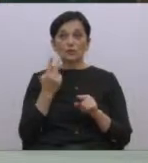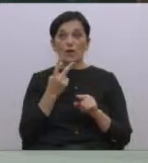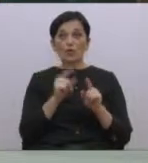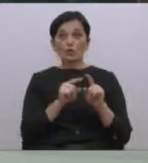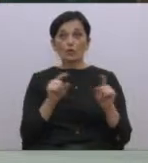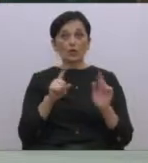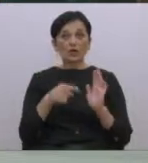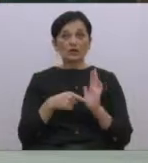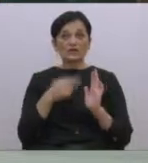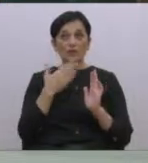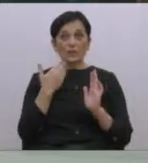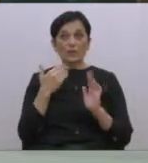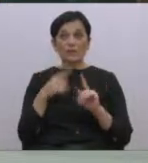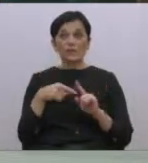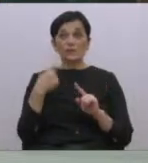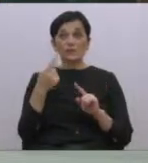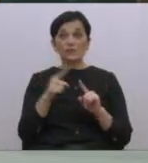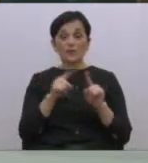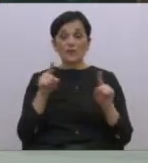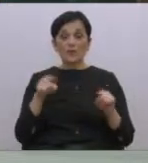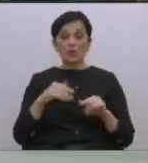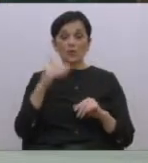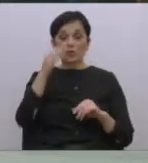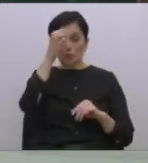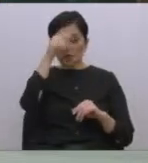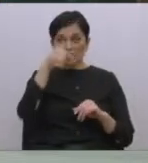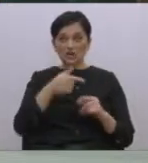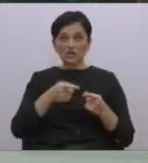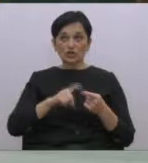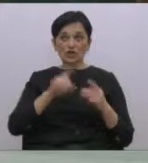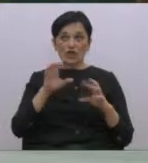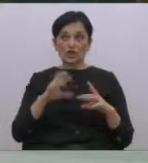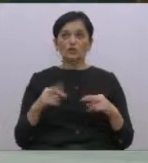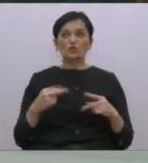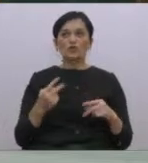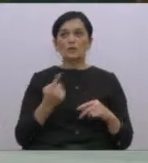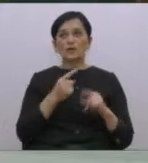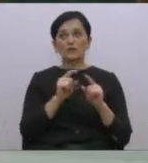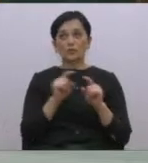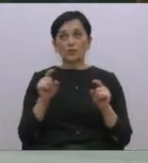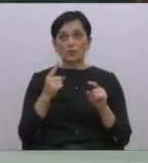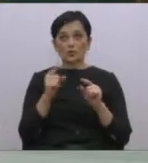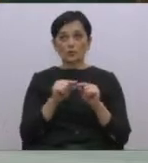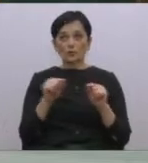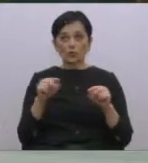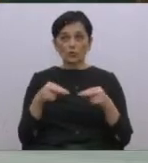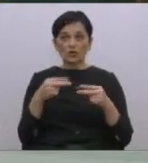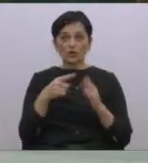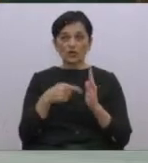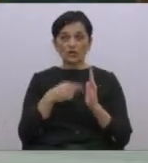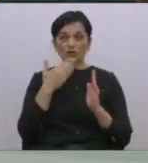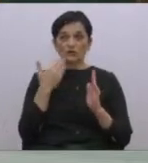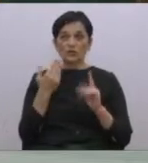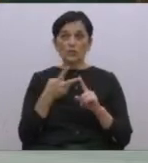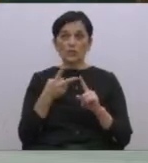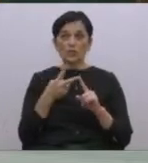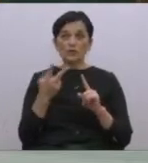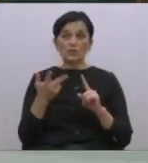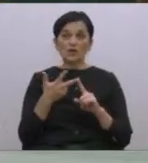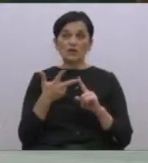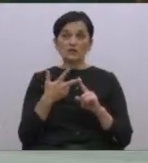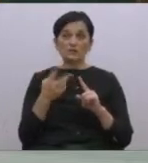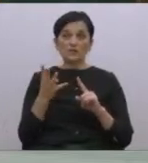არ არის კითხვები. შემდეგი ამ პაკეტში უმალესი განათლების შესახებ განვითარება. პირველ მუხლის პირველ პუნქტთან არ არის კითხვები, მეორესთან,